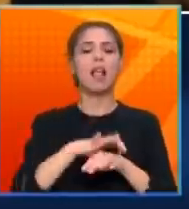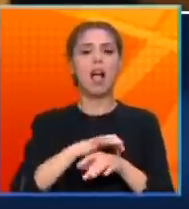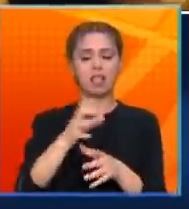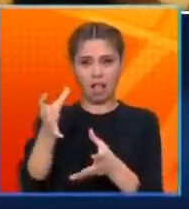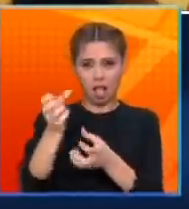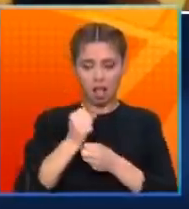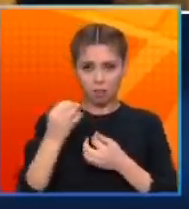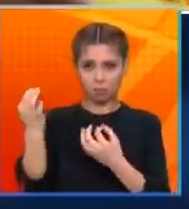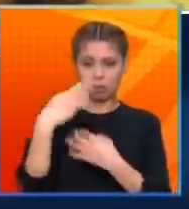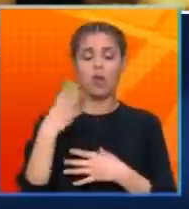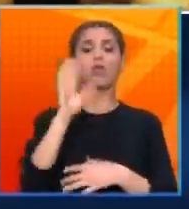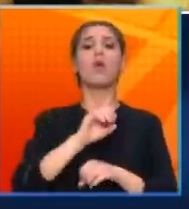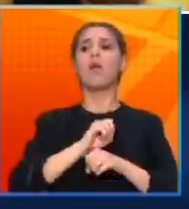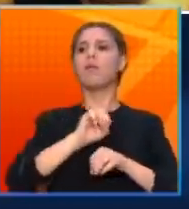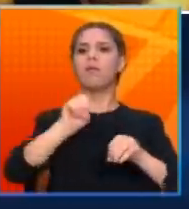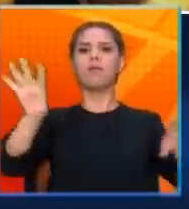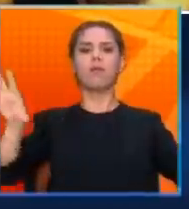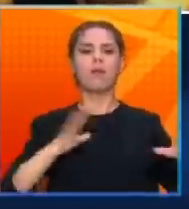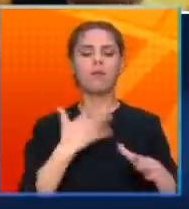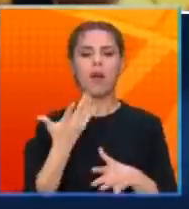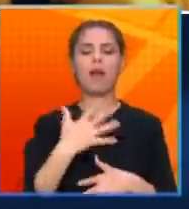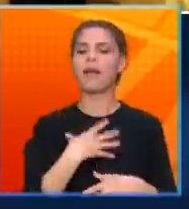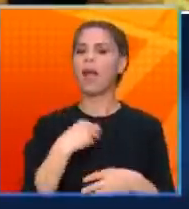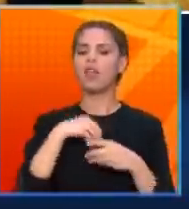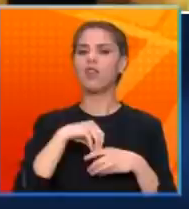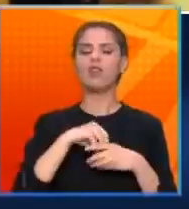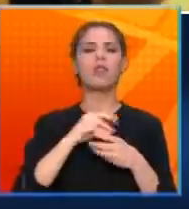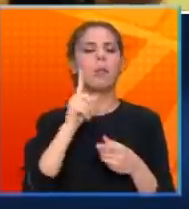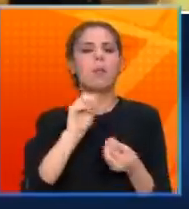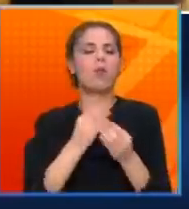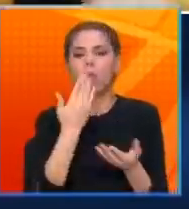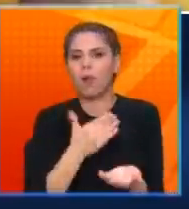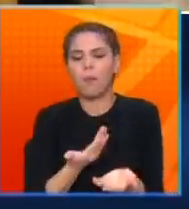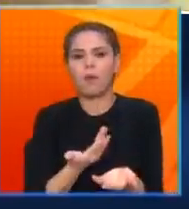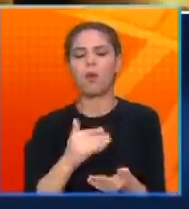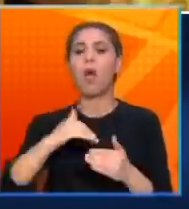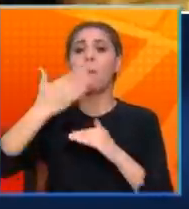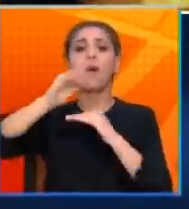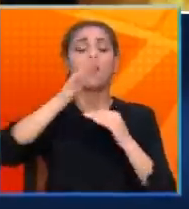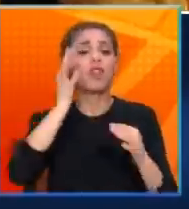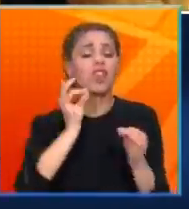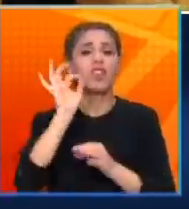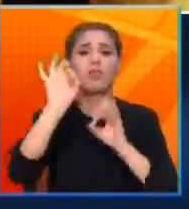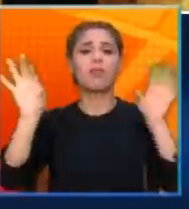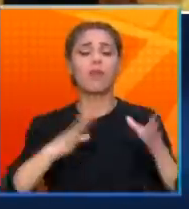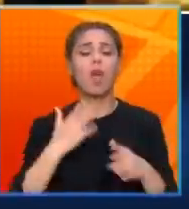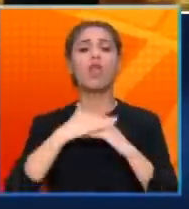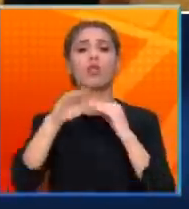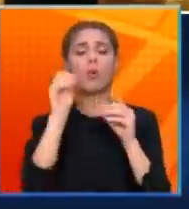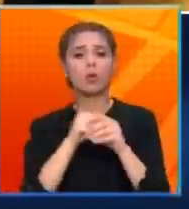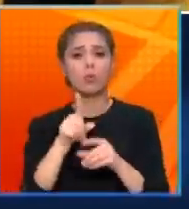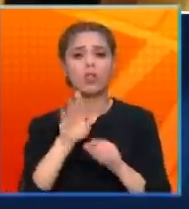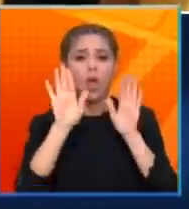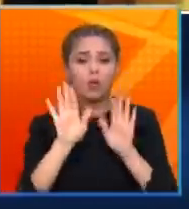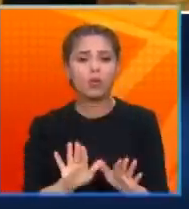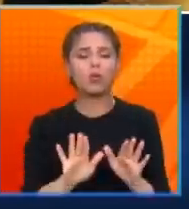ve sadece yayıyor. Hiçbir şekilde kendinde bir enfeksiyon tablosu gözükmüyor. Dolayısıyla toplum içinde